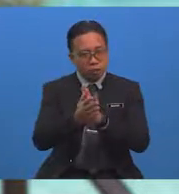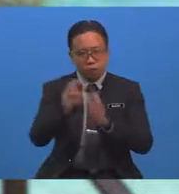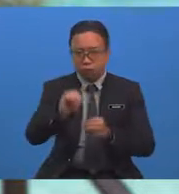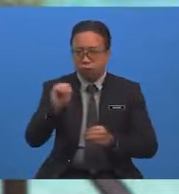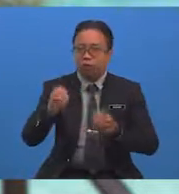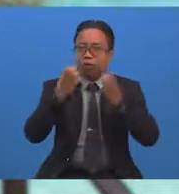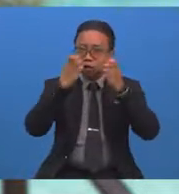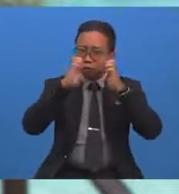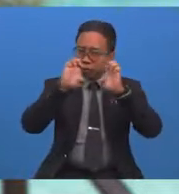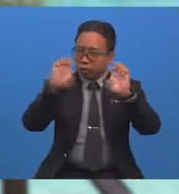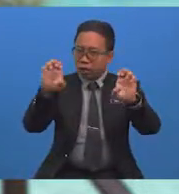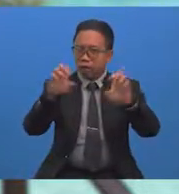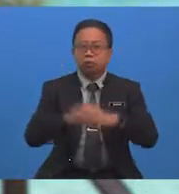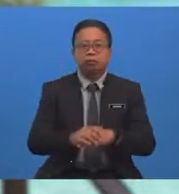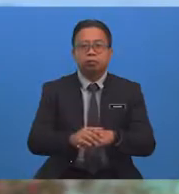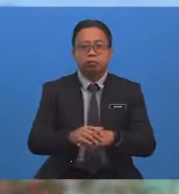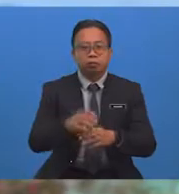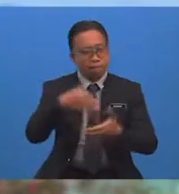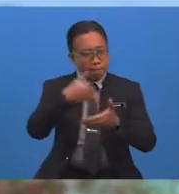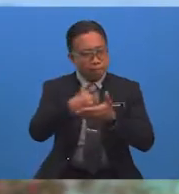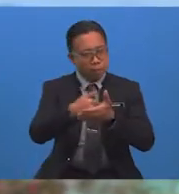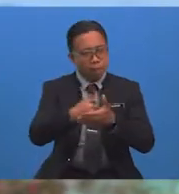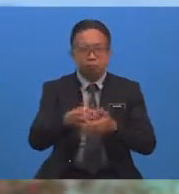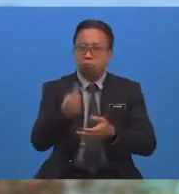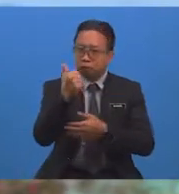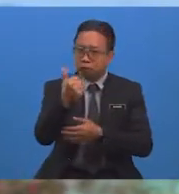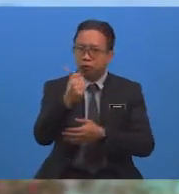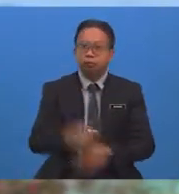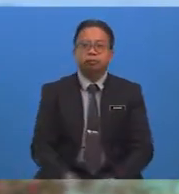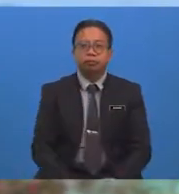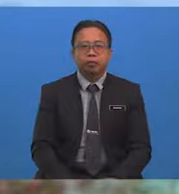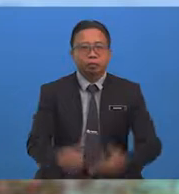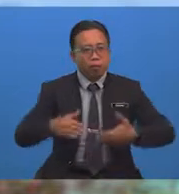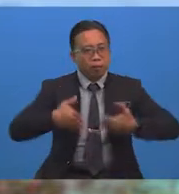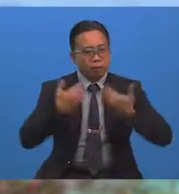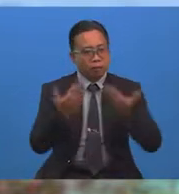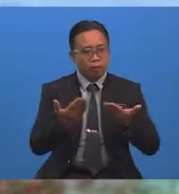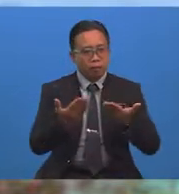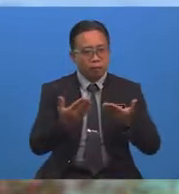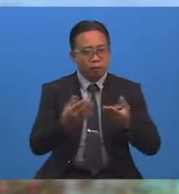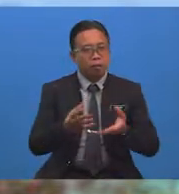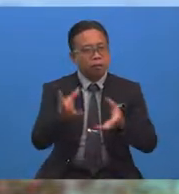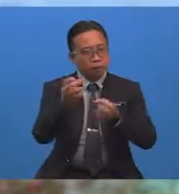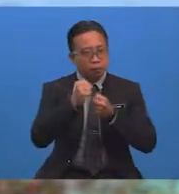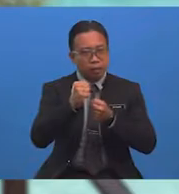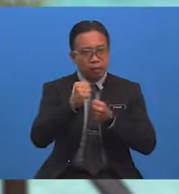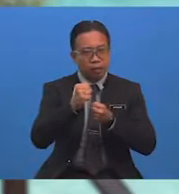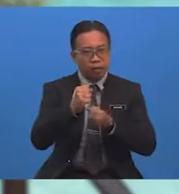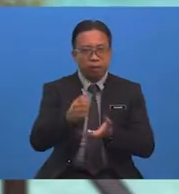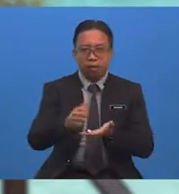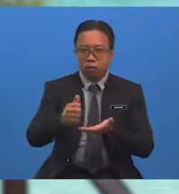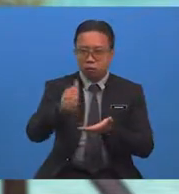dan pemain bolasepak terbaik Bagaimanakah Brandon di Hanura Yi toko murid